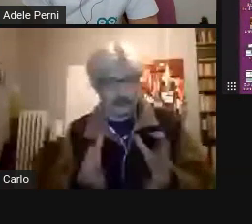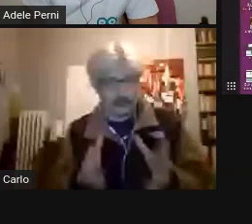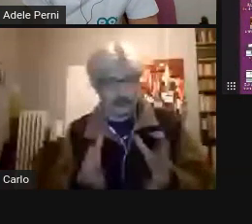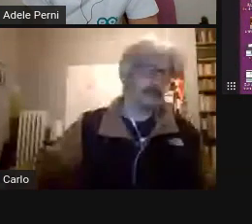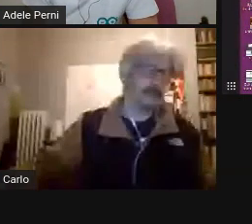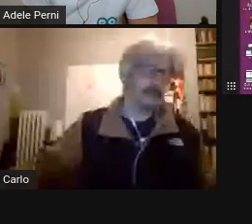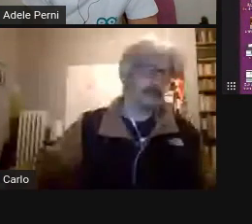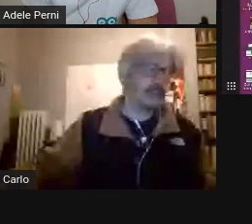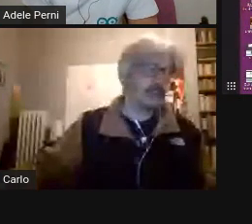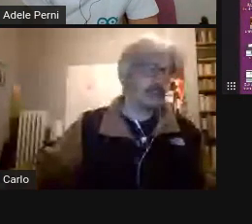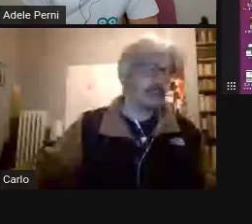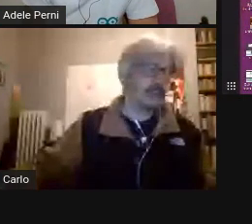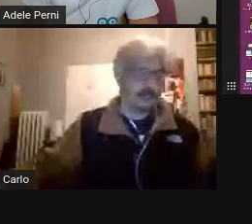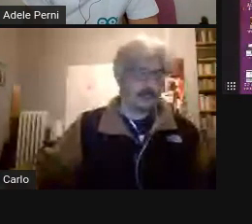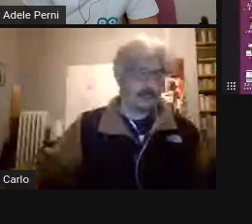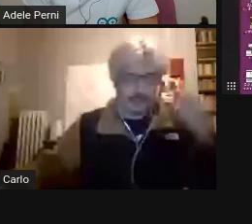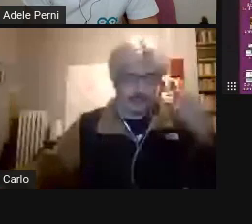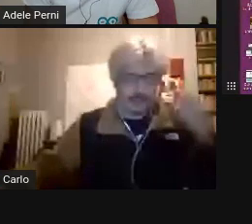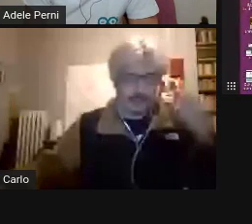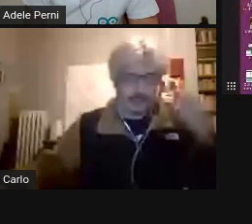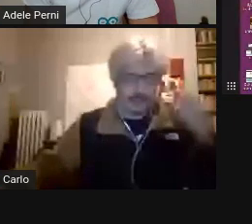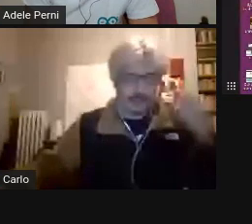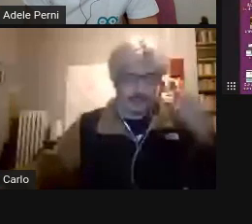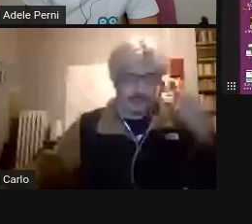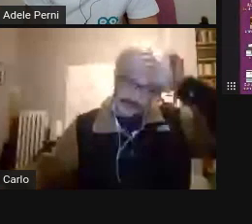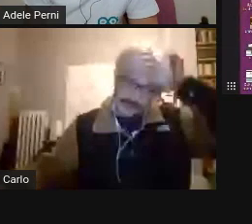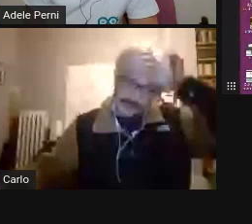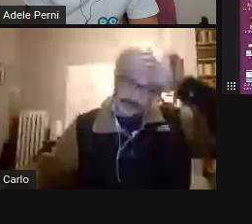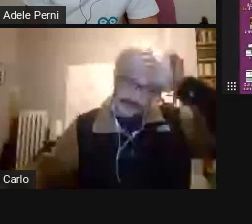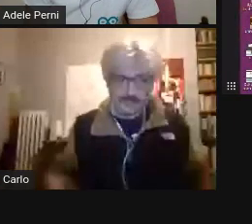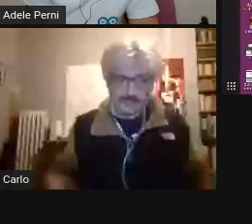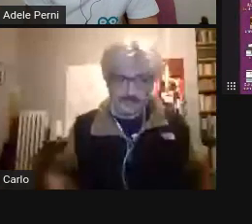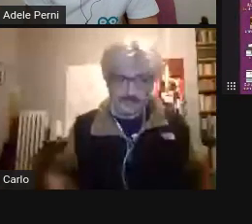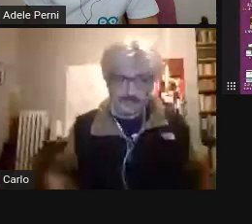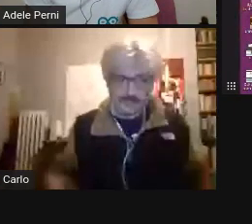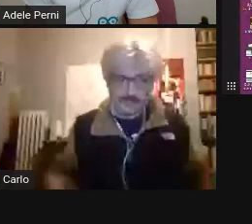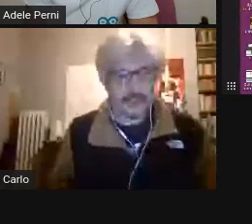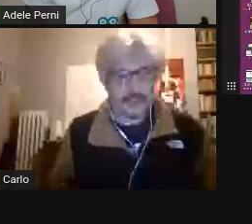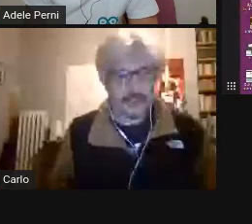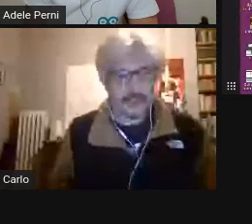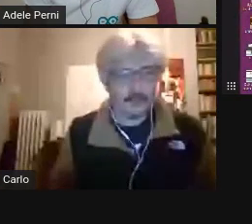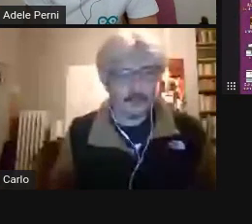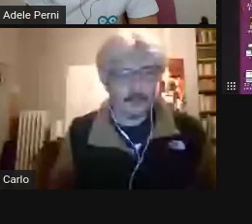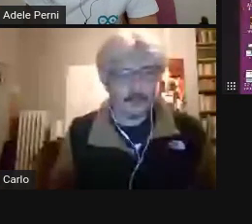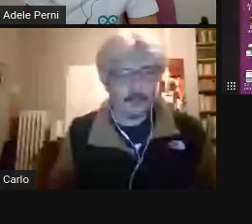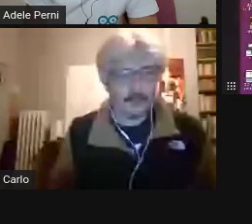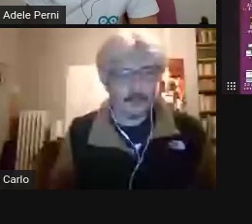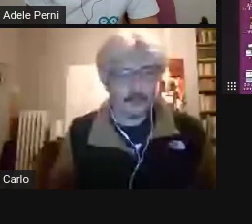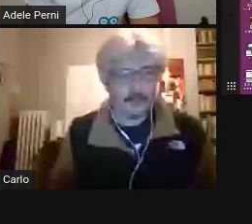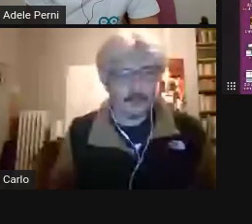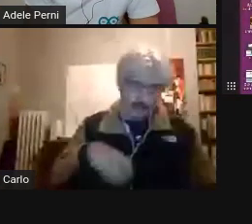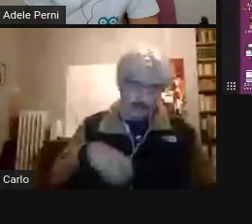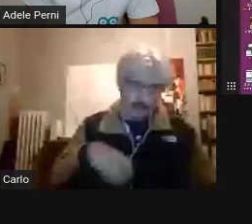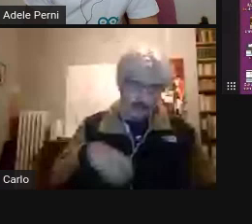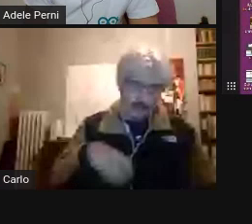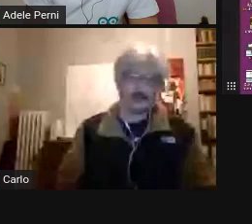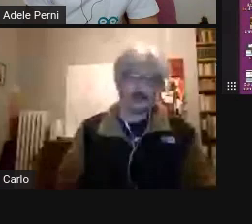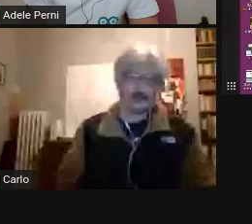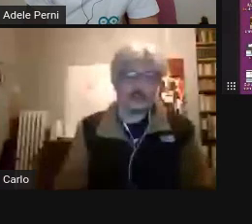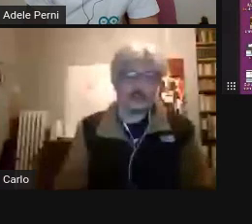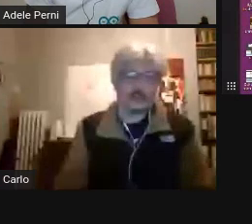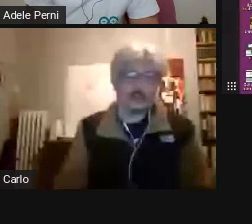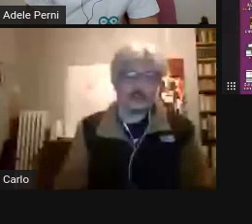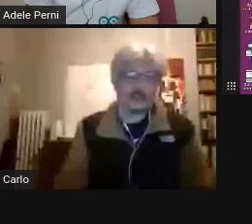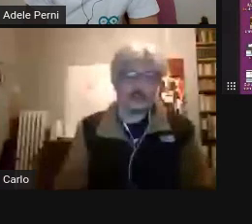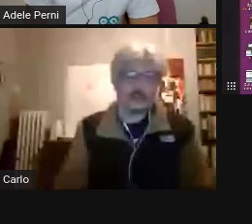portatile faccio un ultimo esempio questa è la sfatta del team studentesco poi racconto anche un po' come siamo organizzati noi sono 5 anni che facciamo un